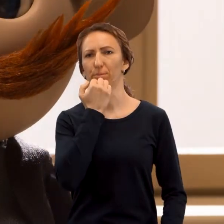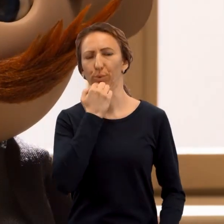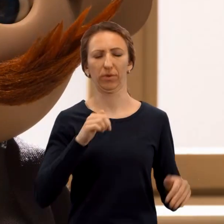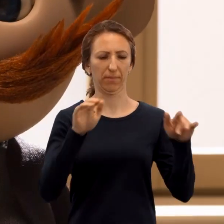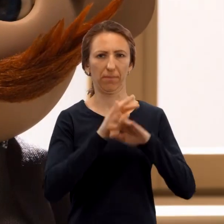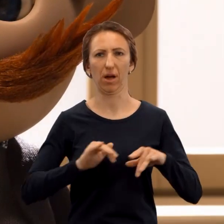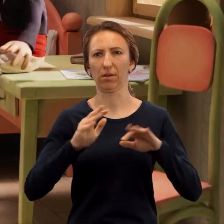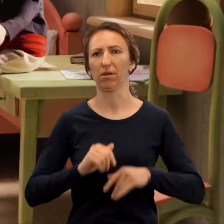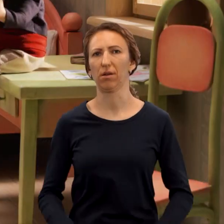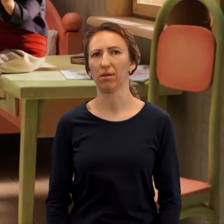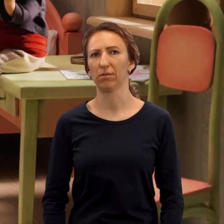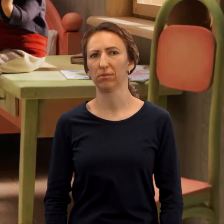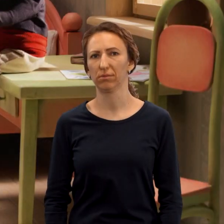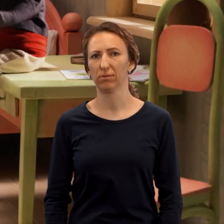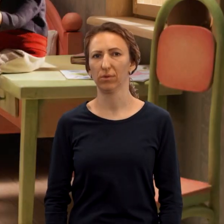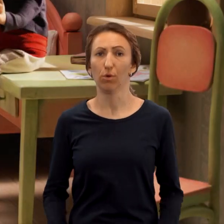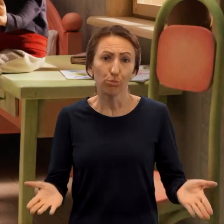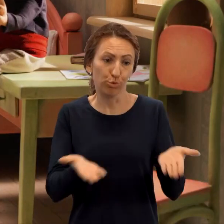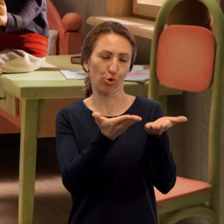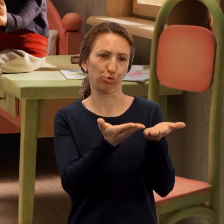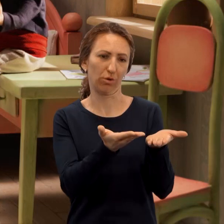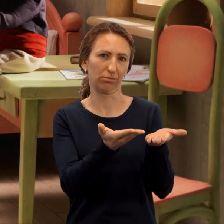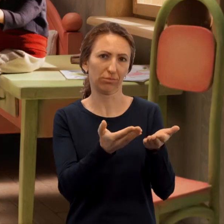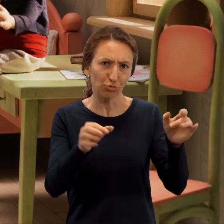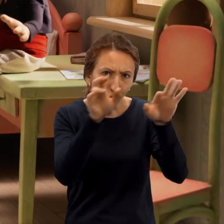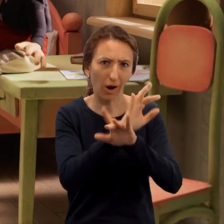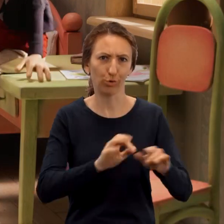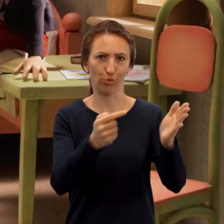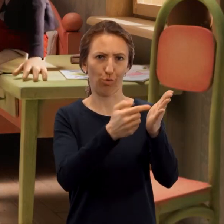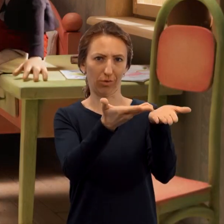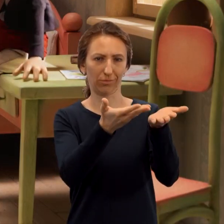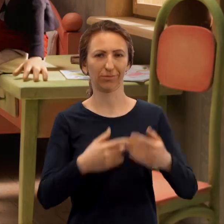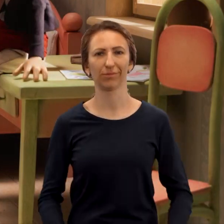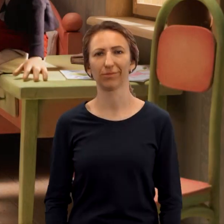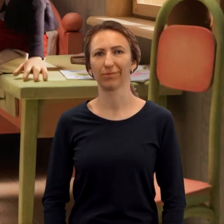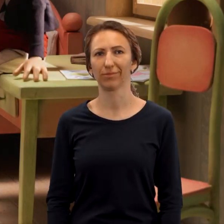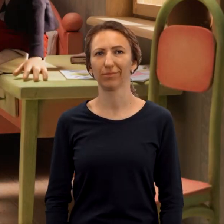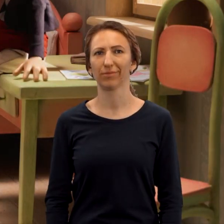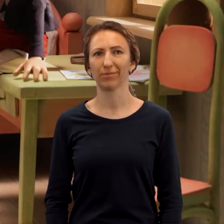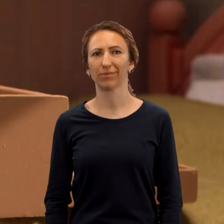miała czarodziejskich. Proszę, czarodziejskie.